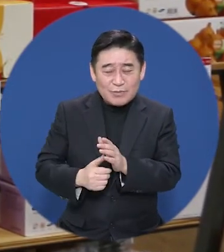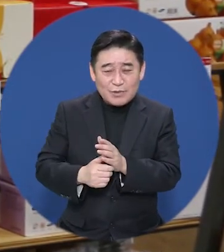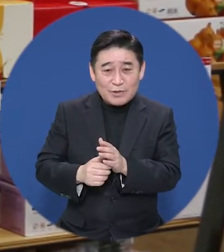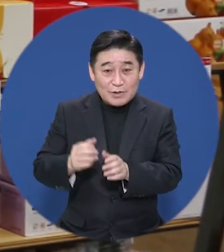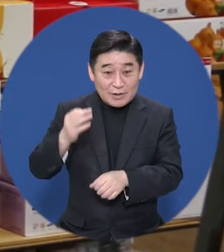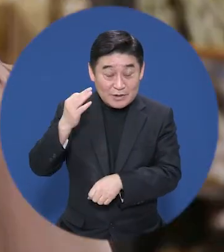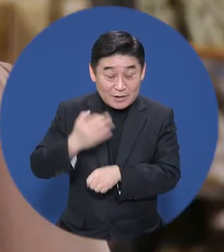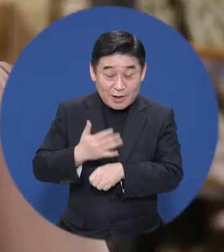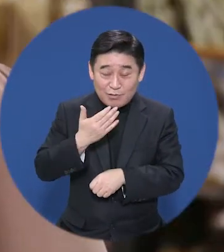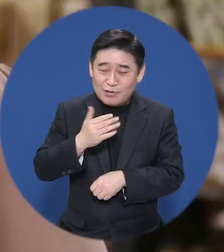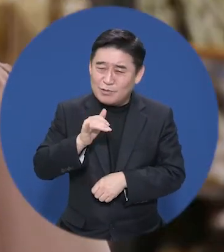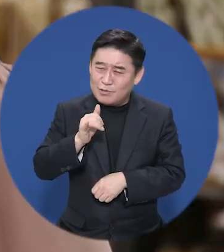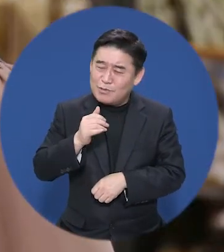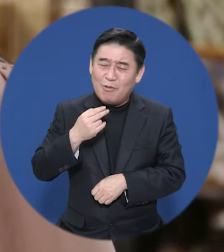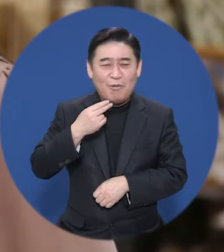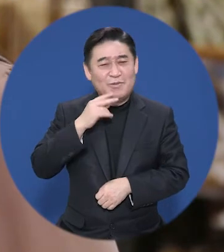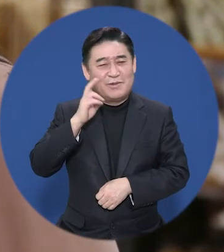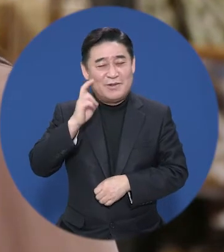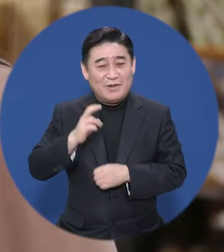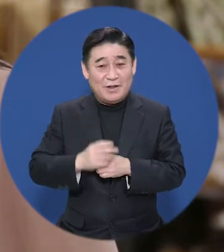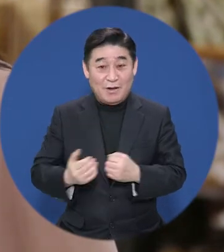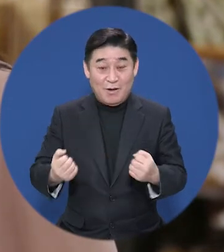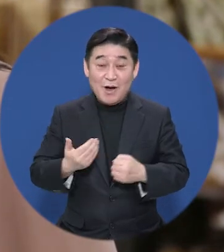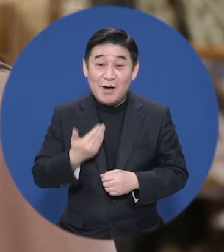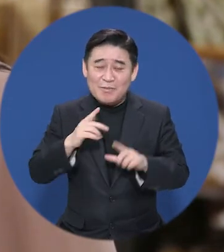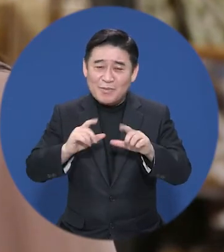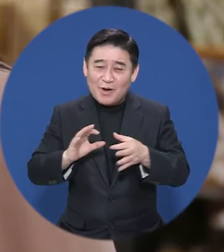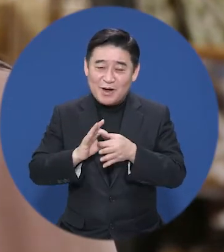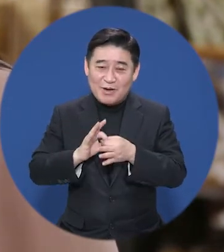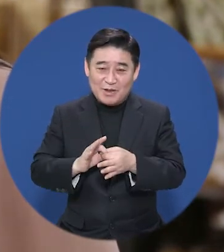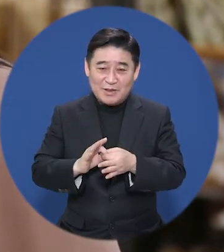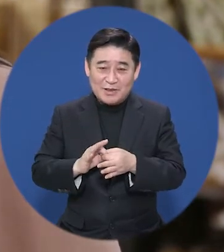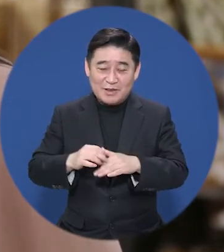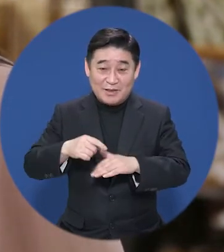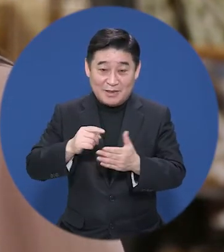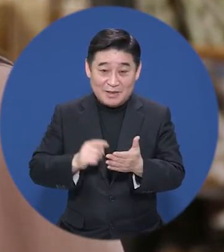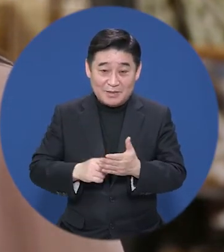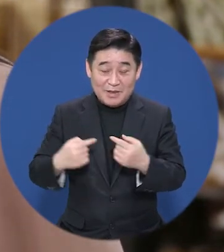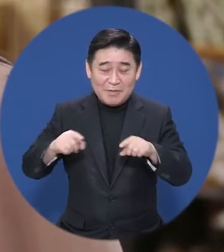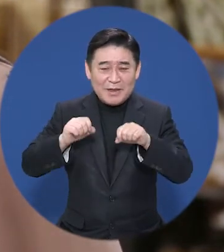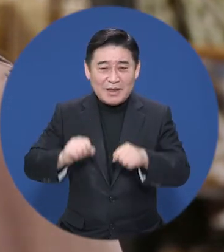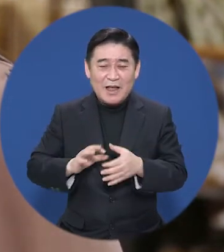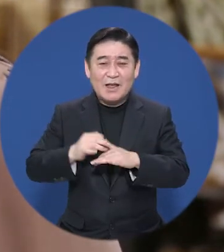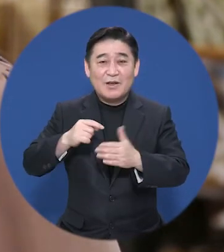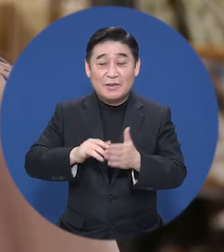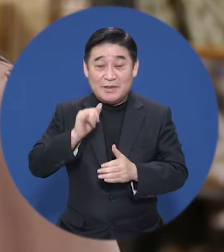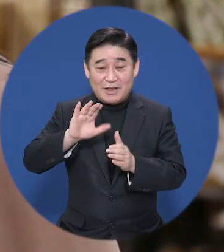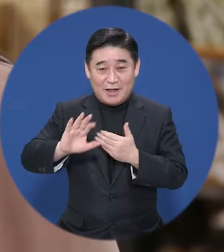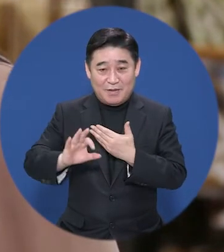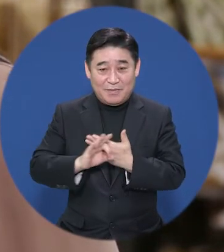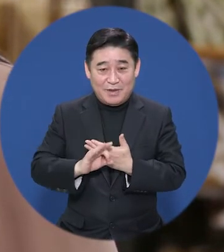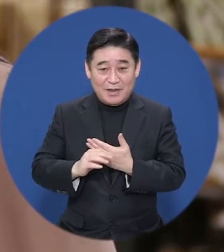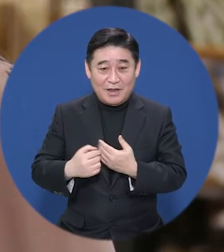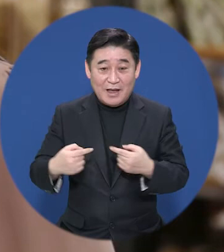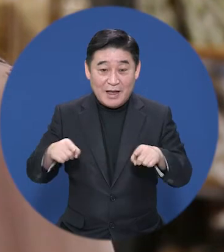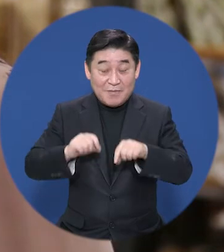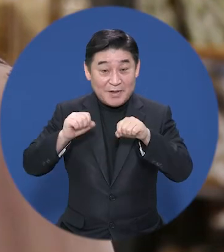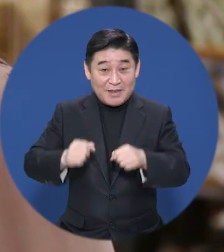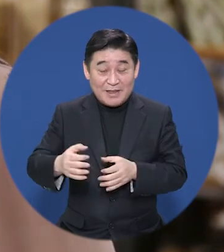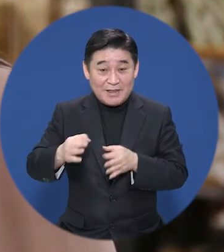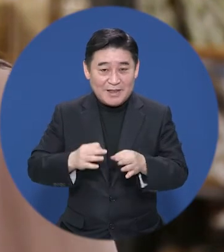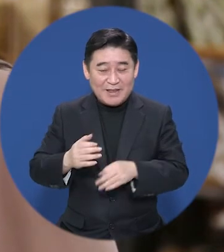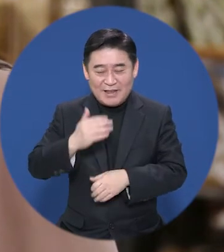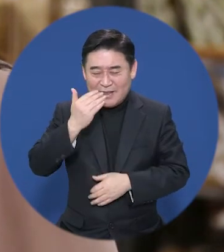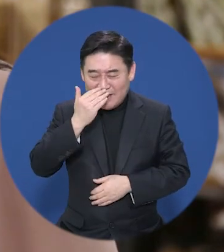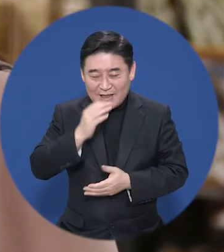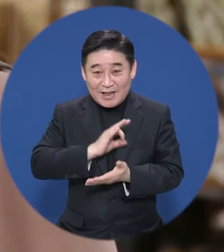없을 겁니다. 건강한 먹거리에 대한 관심, 그리고 상생에 대한 관심이 있다면 이 겨울 상생상회에서 착한